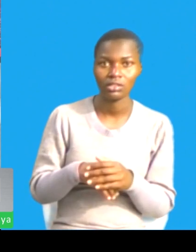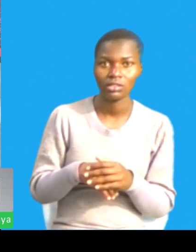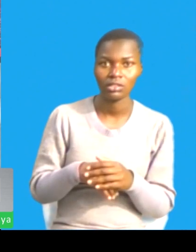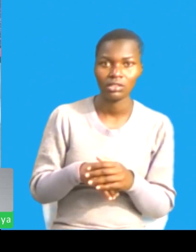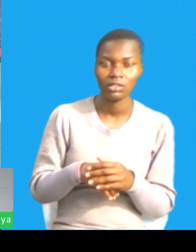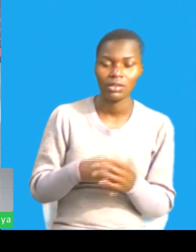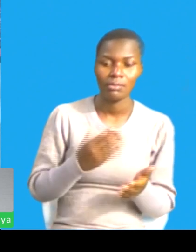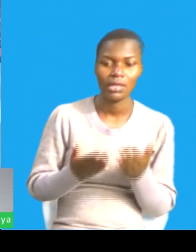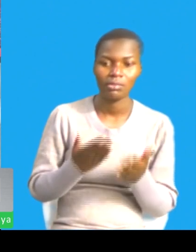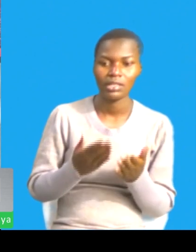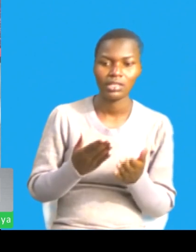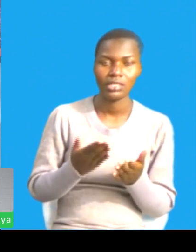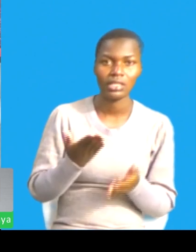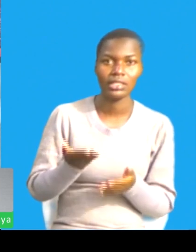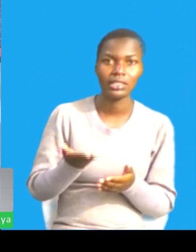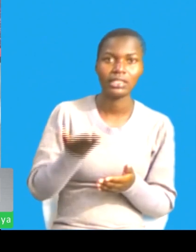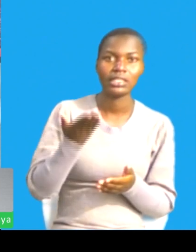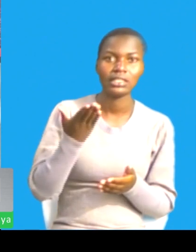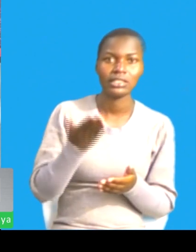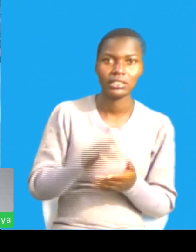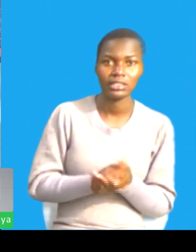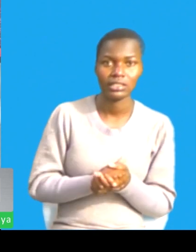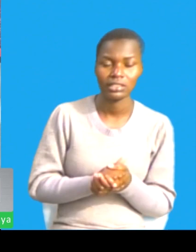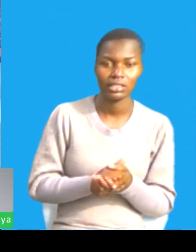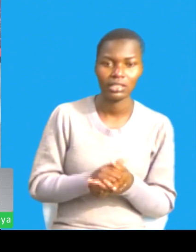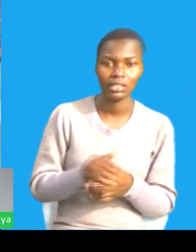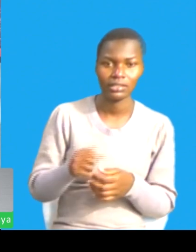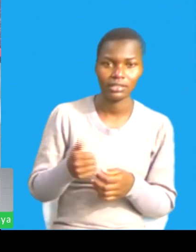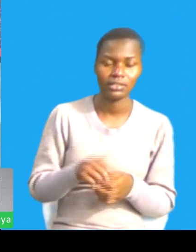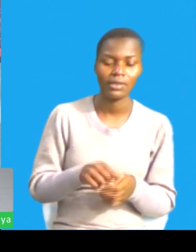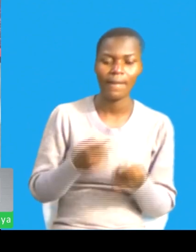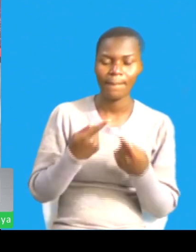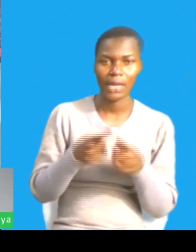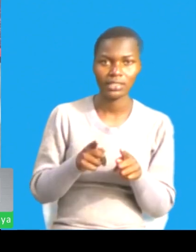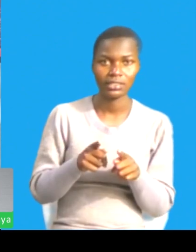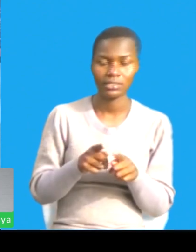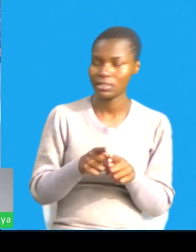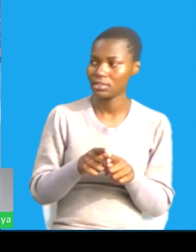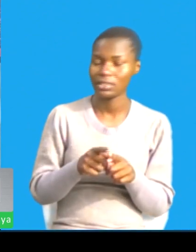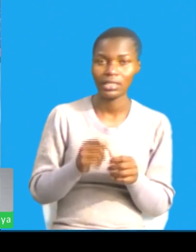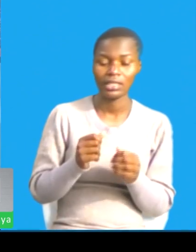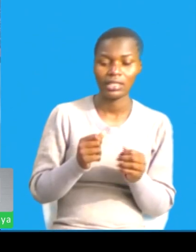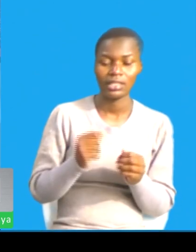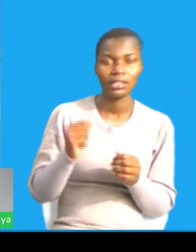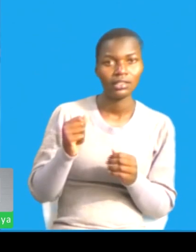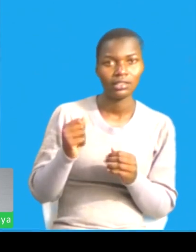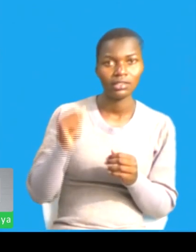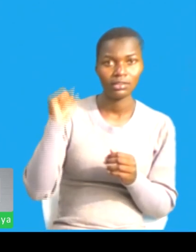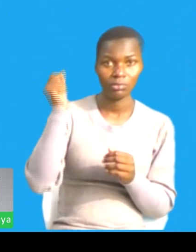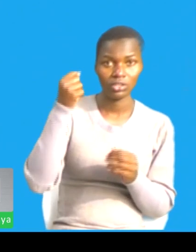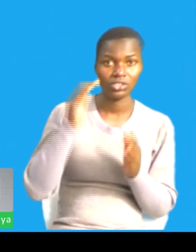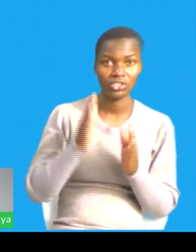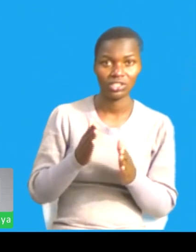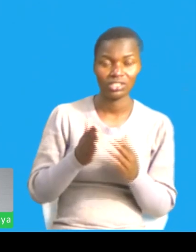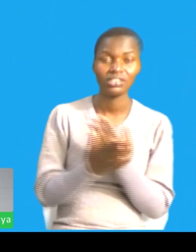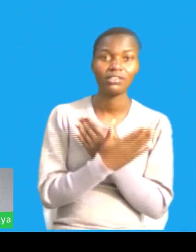maybe zilileta hisia juu kwa vitu zingine. Lakini Ekuru Okot is a friend. And ni mtu tunafanya